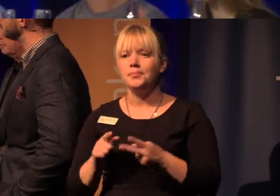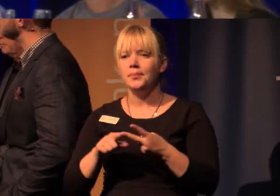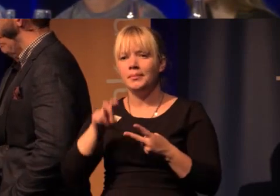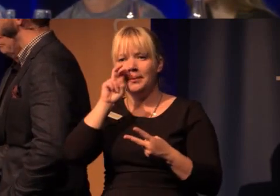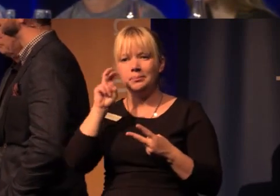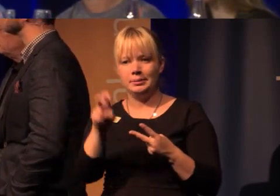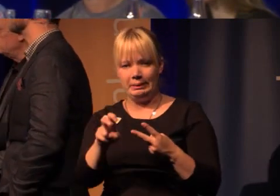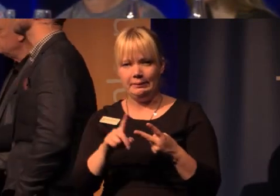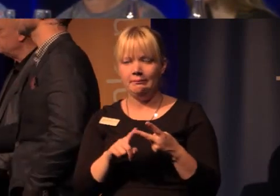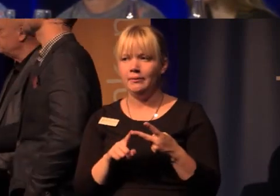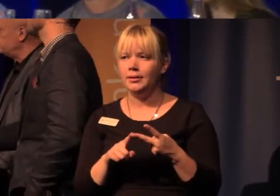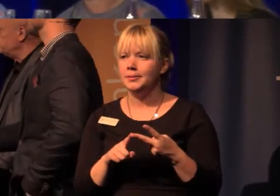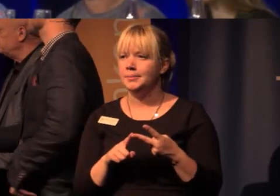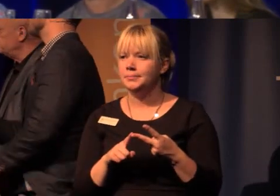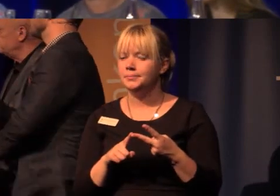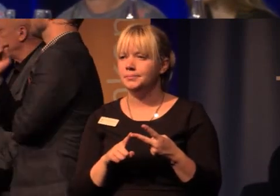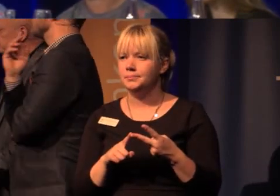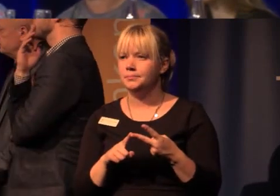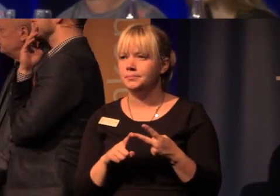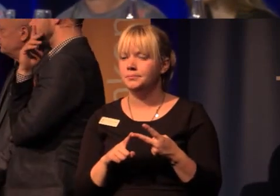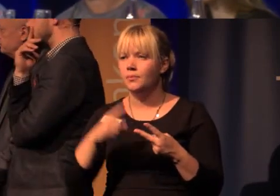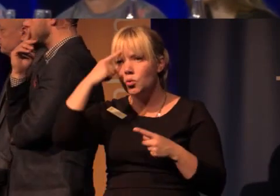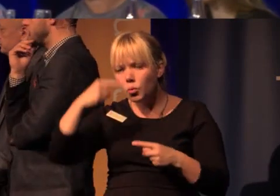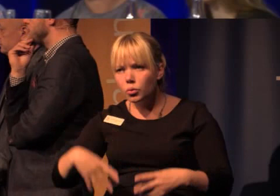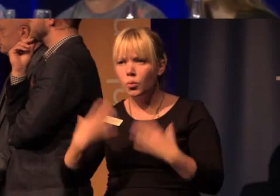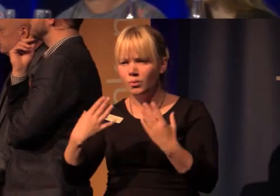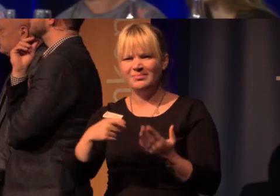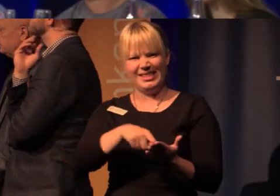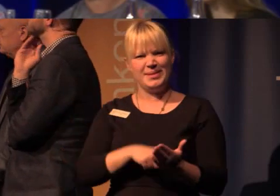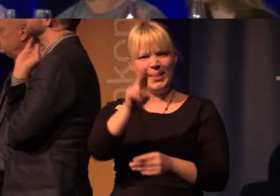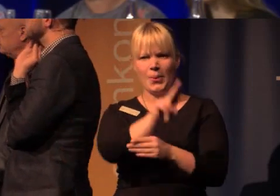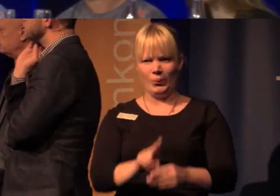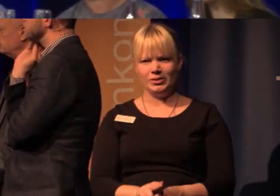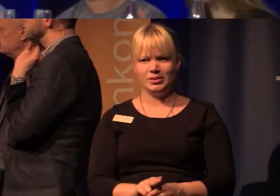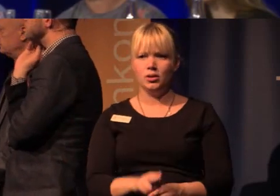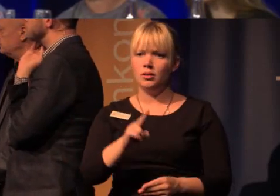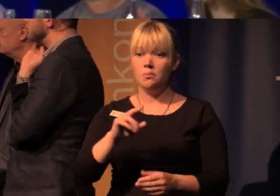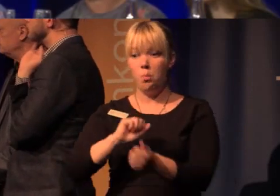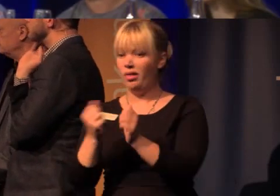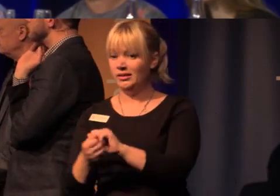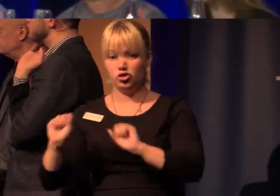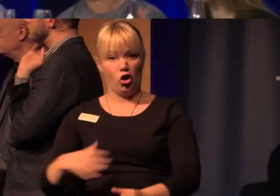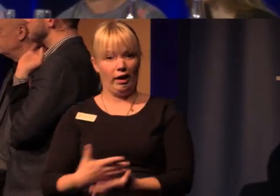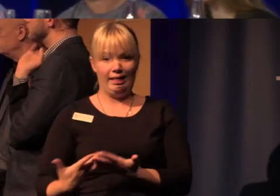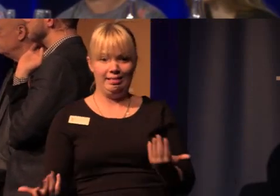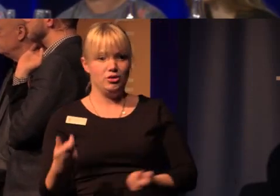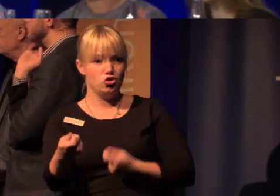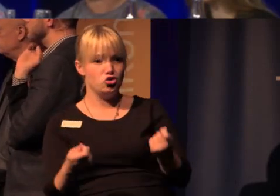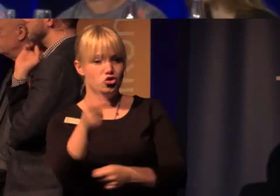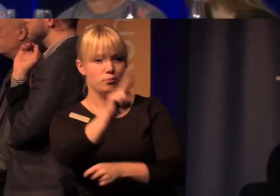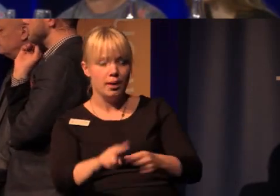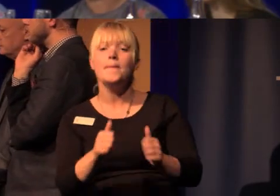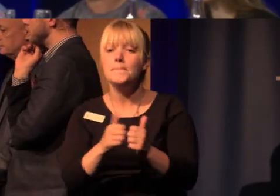perspektivet jag vill föra fram, det är att kultur och konst framförallt, konsten ska inte styras av politiker, men politiken har en